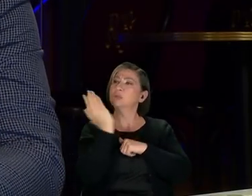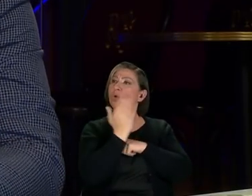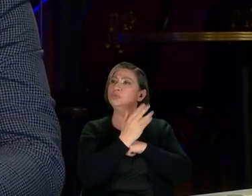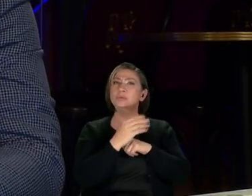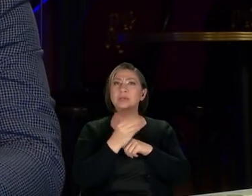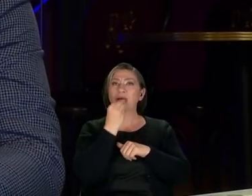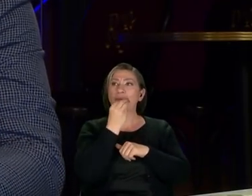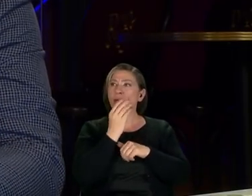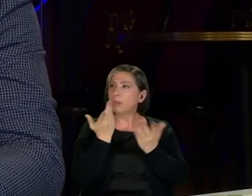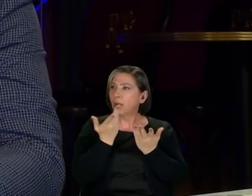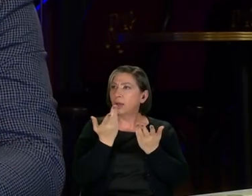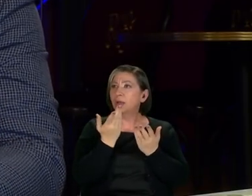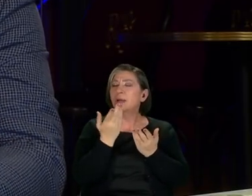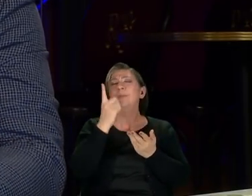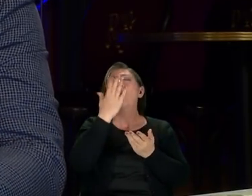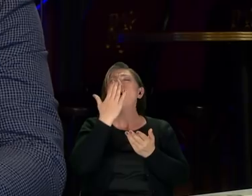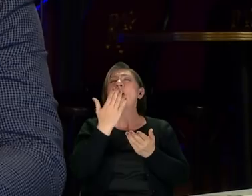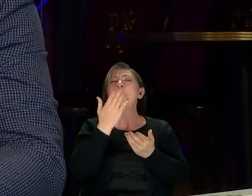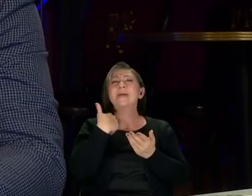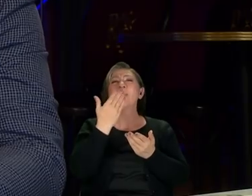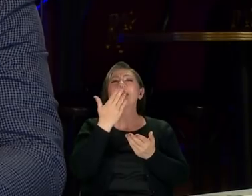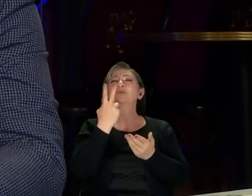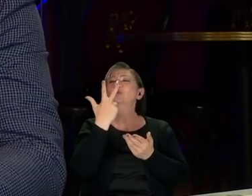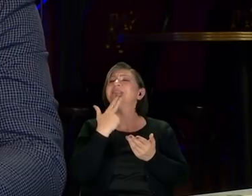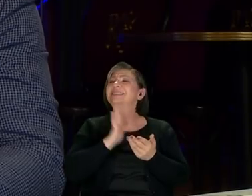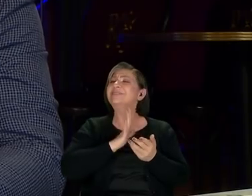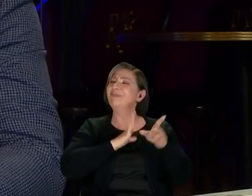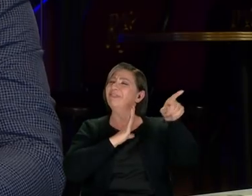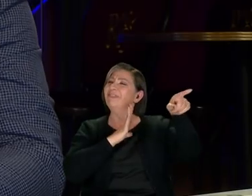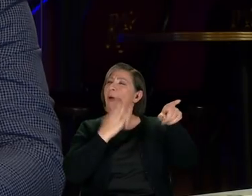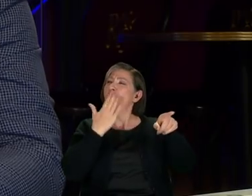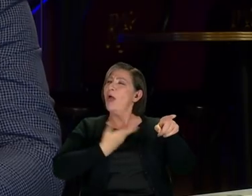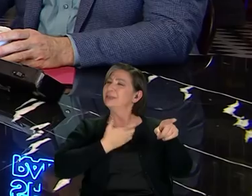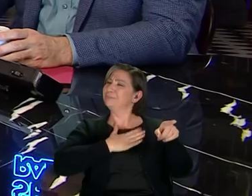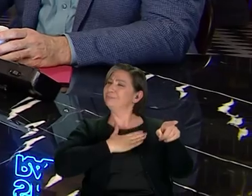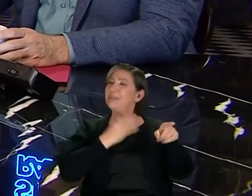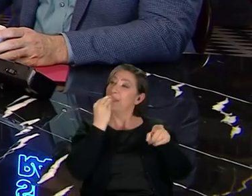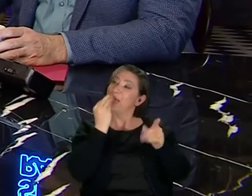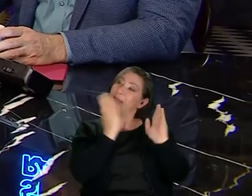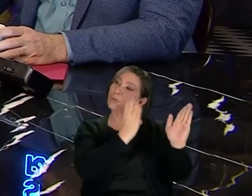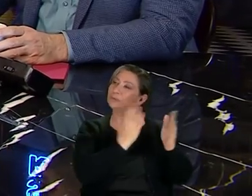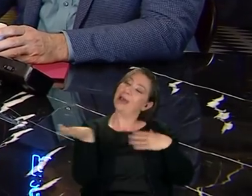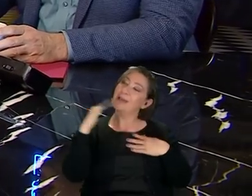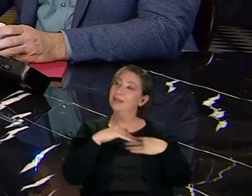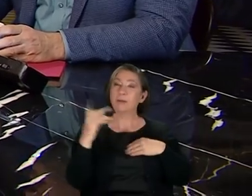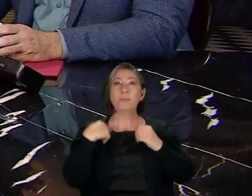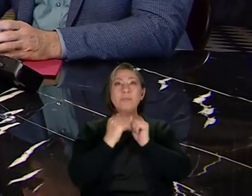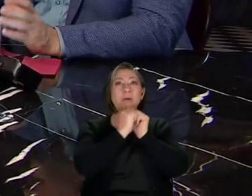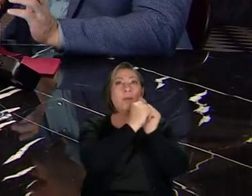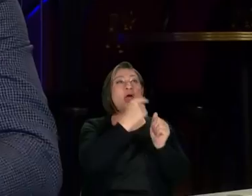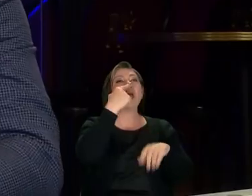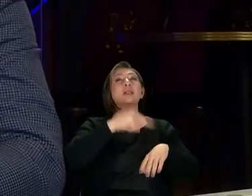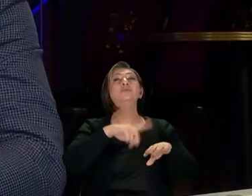dedim yemeğe. Nereye gidiyoruz? Dedim benim 3 tane kızım var dedim. Gidiyoruz oraya yemek yemeye dedim. Güzel. Gittik,